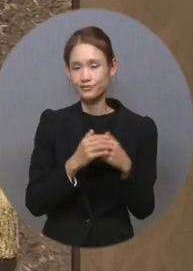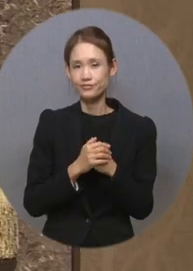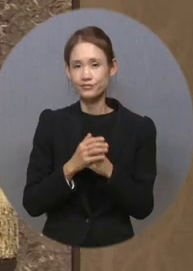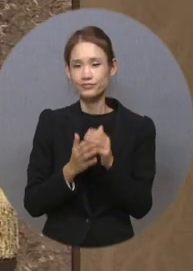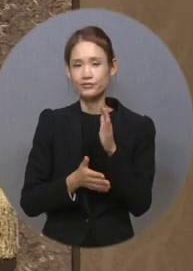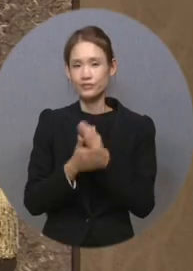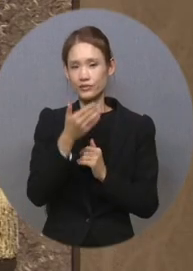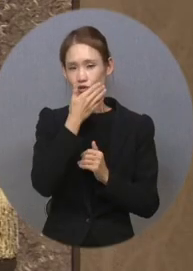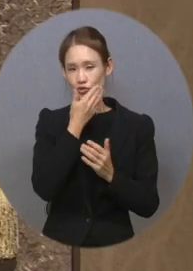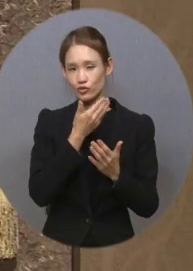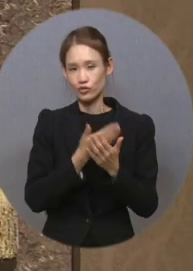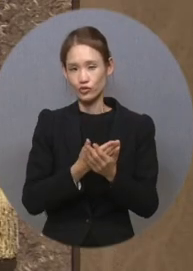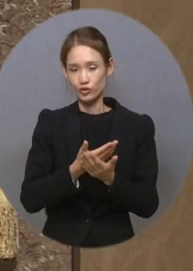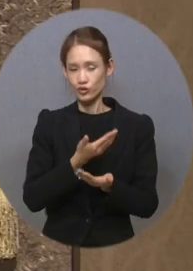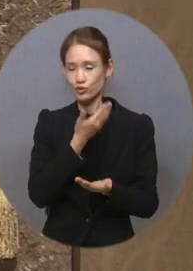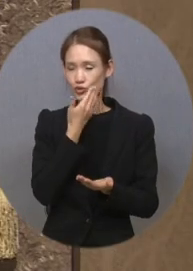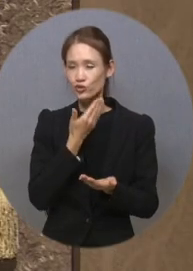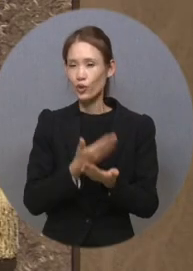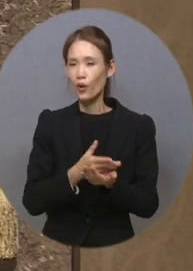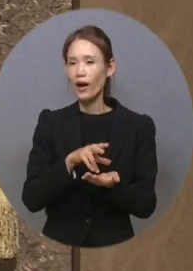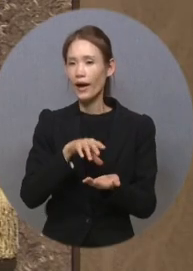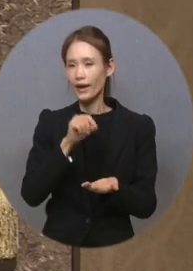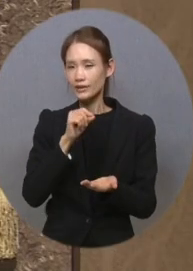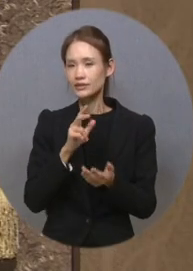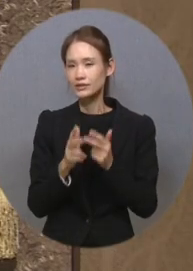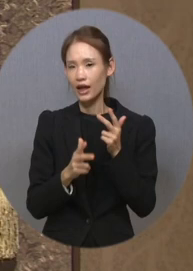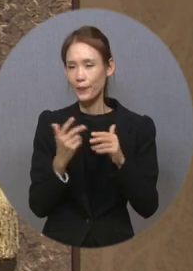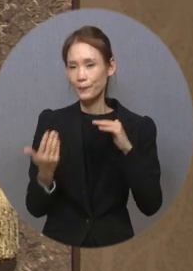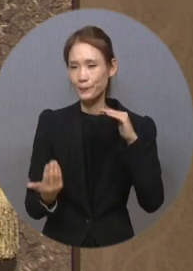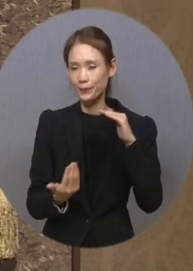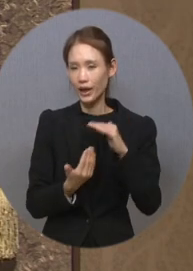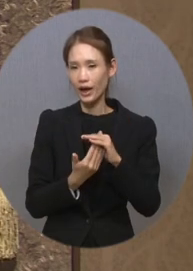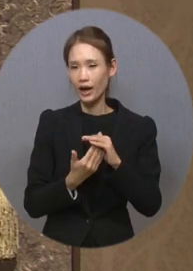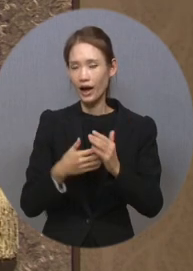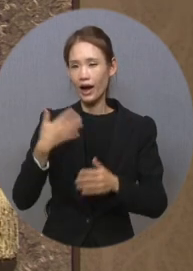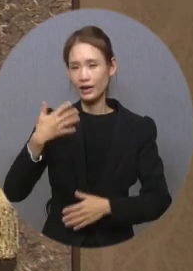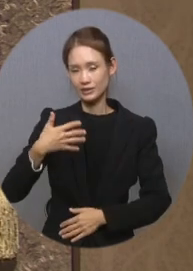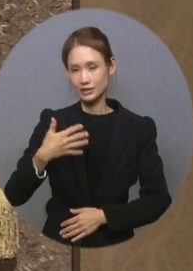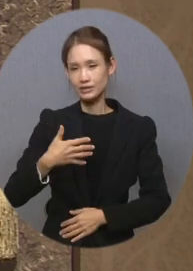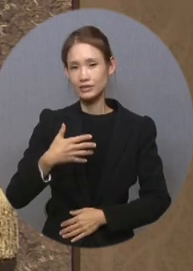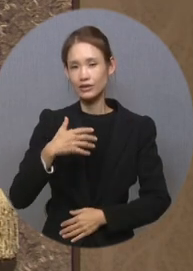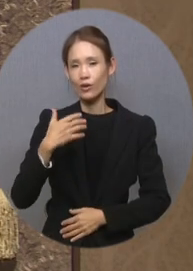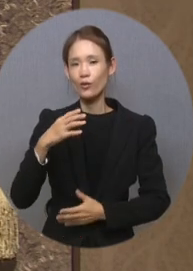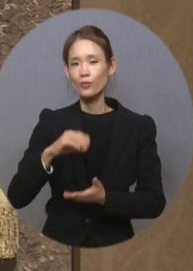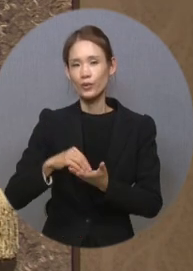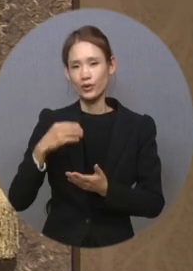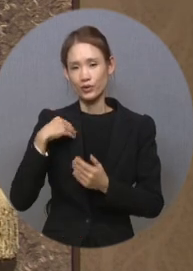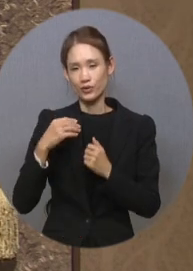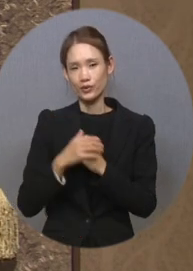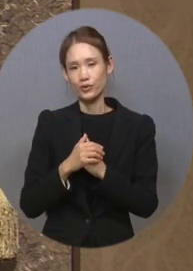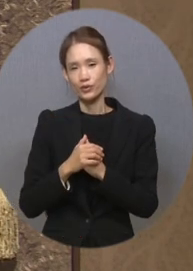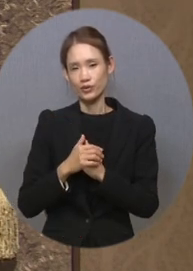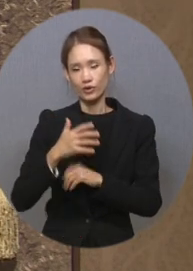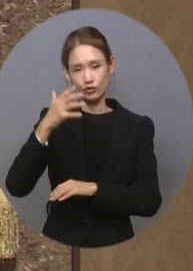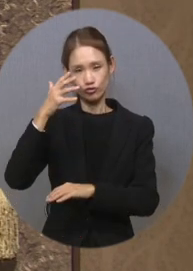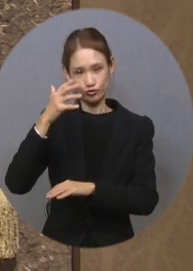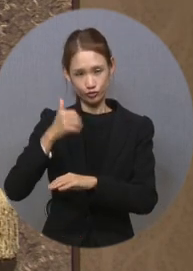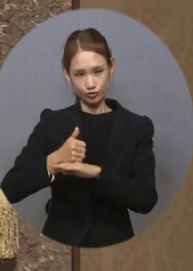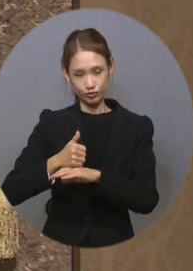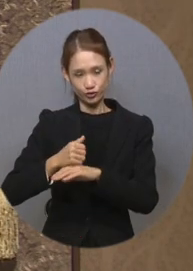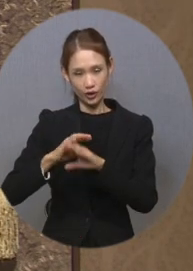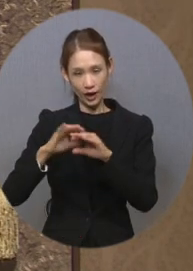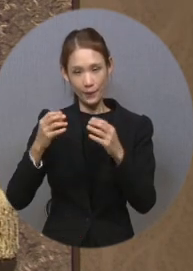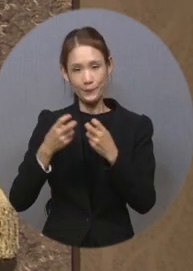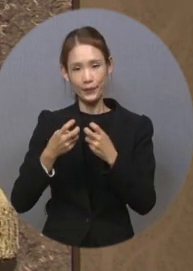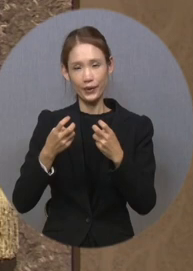우리 시의 중요한 이런 핵심 사업이 달성이 됐고 아직은 미완의 과제가 또 있고 합니다만은 이런 후속 조치 이런